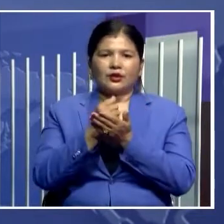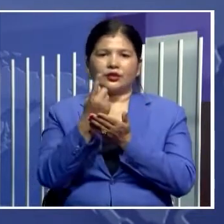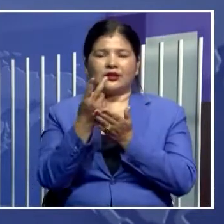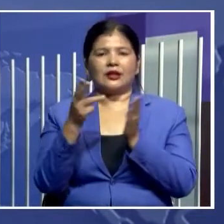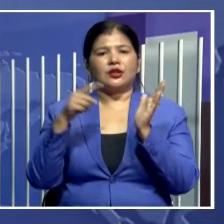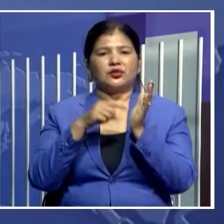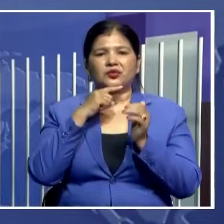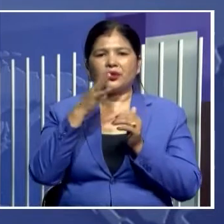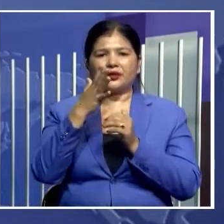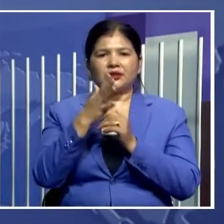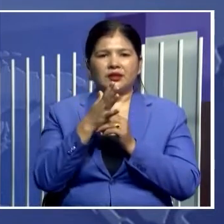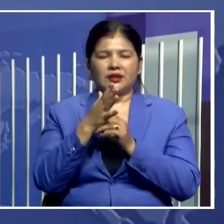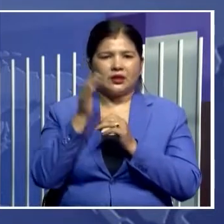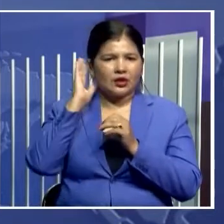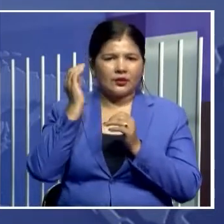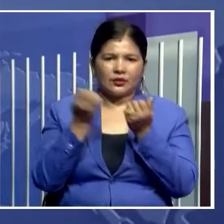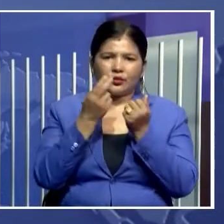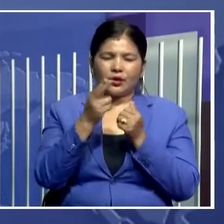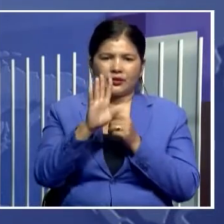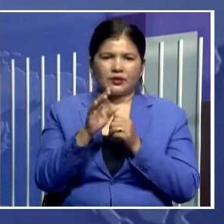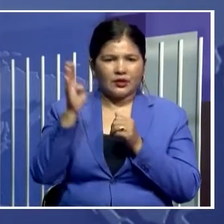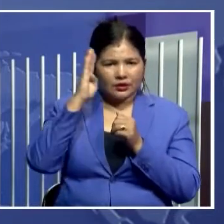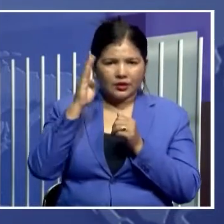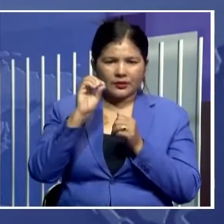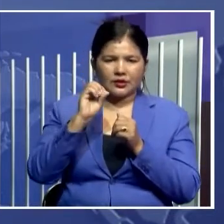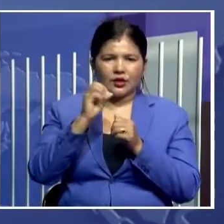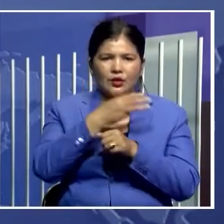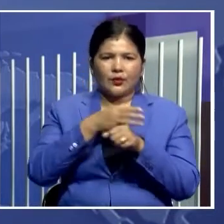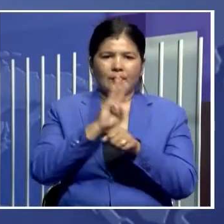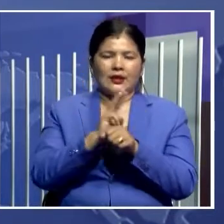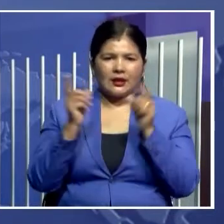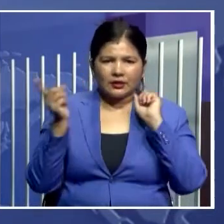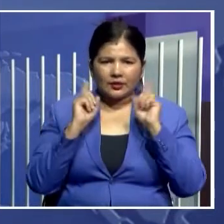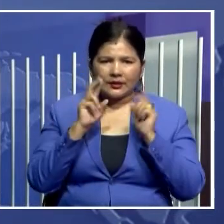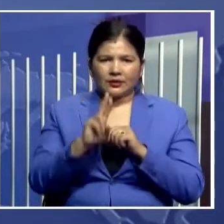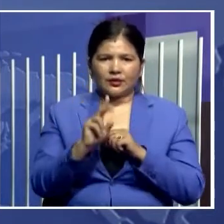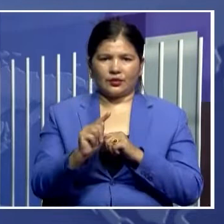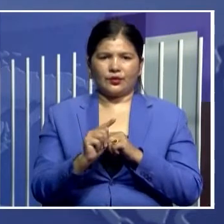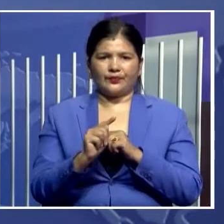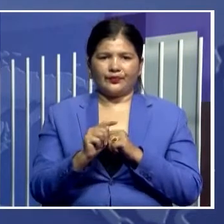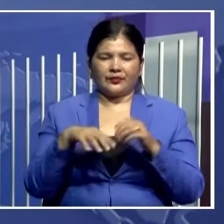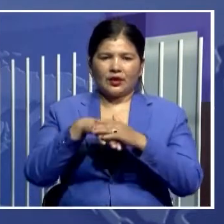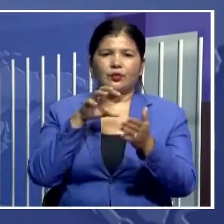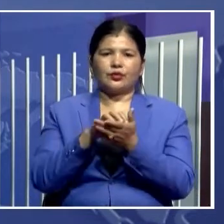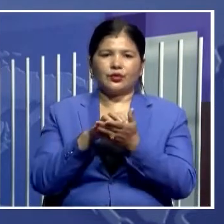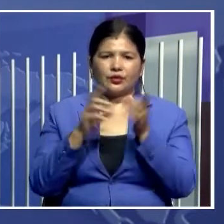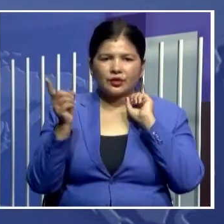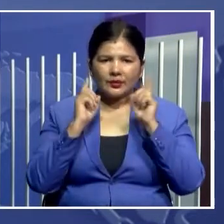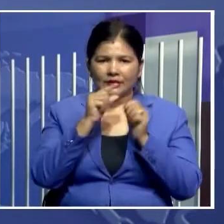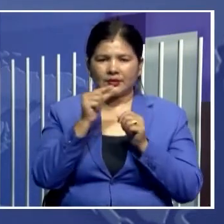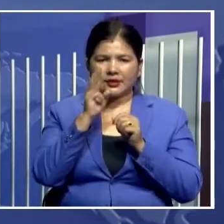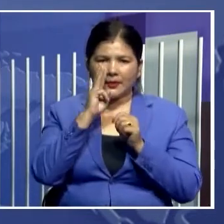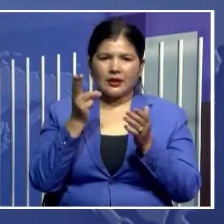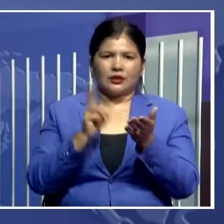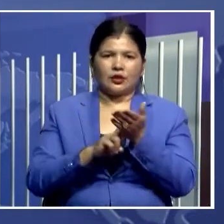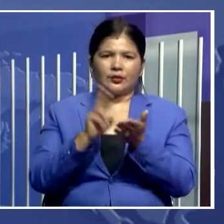हुन नसकेको खबर हामीलाई गर्दै हुनुहुन्थ्यो। धनगढीपछि अर्को उपमहानगरपालिका रहेको हामी बुटवल उपमहानगरपालिकाको विषयमा